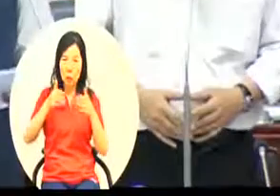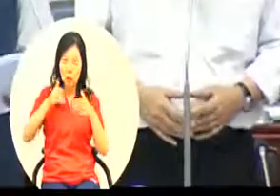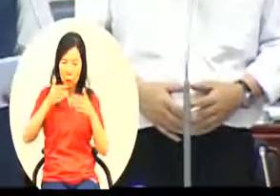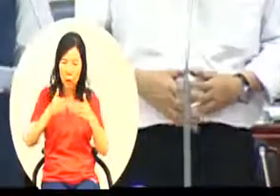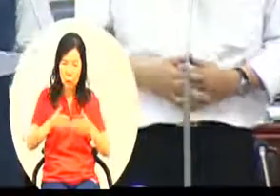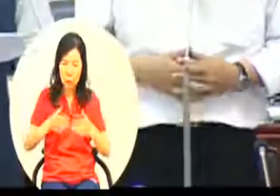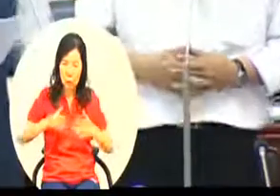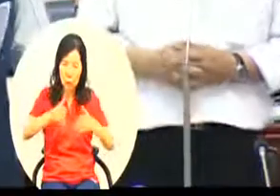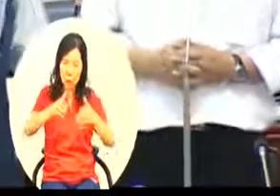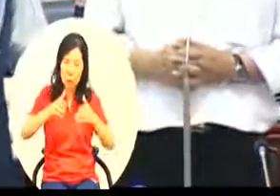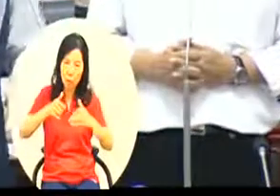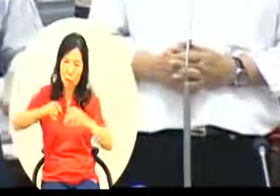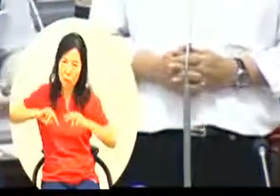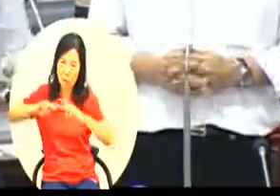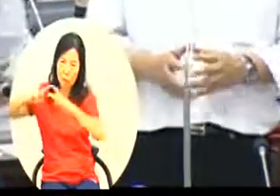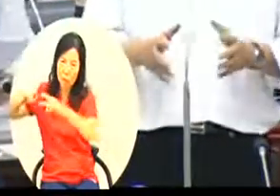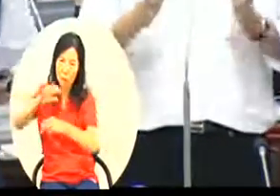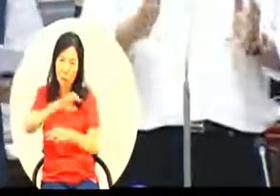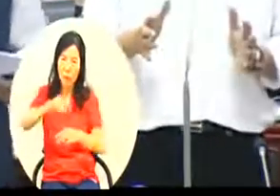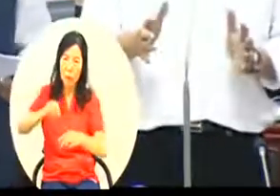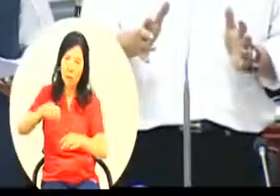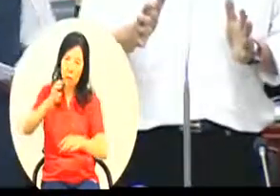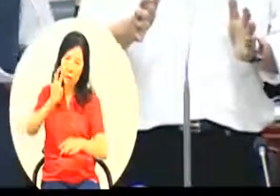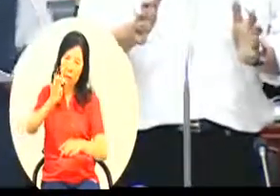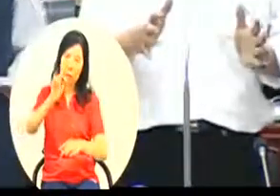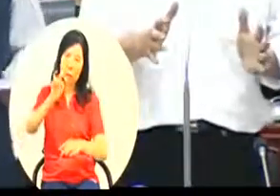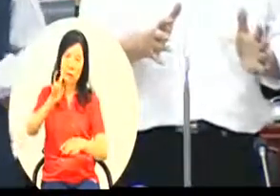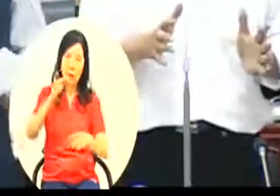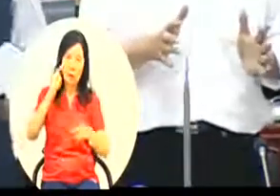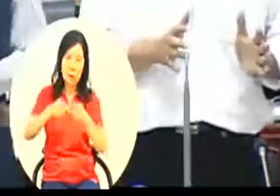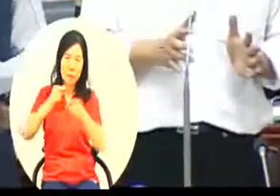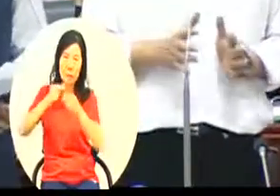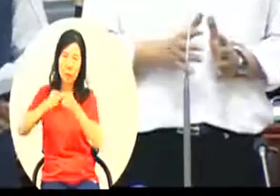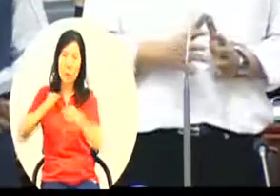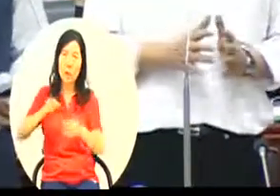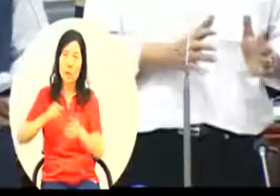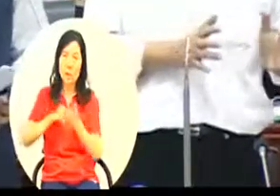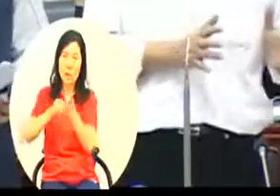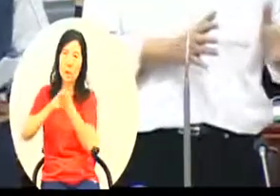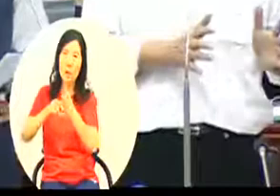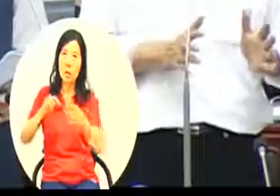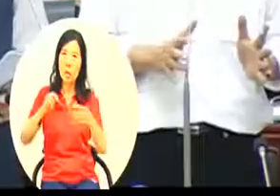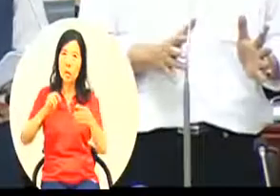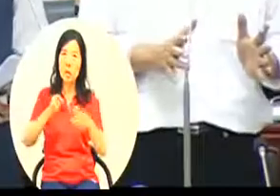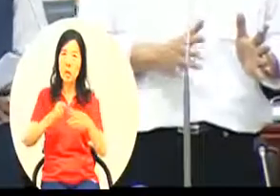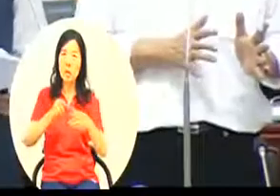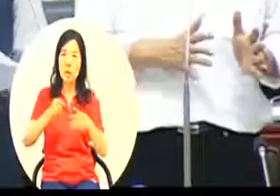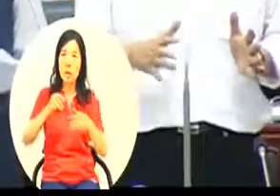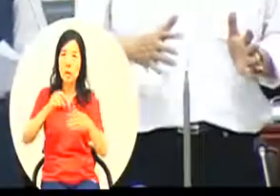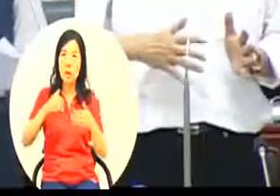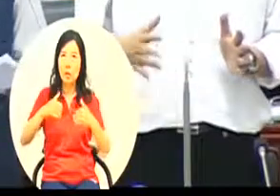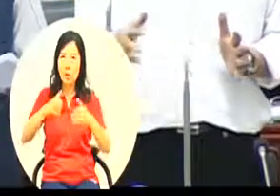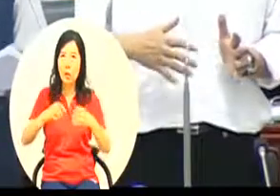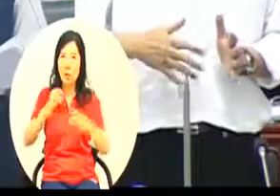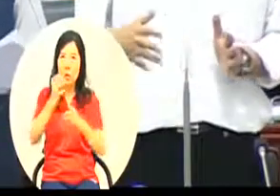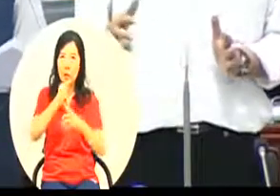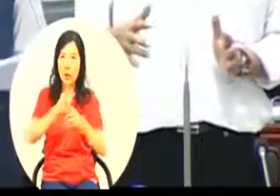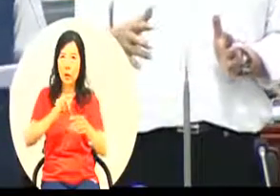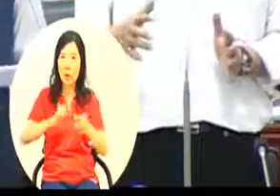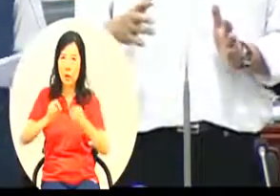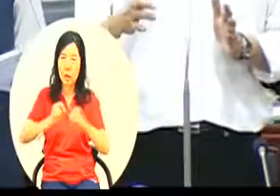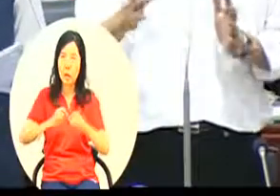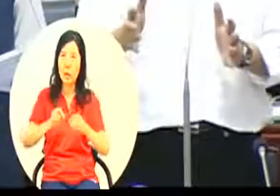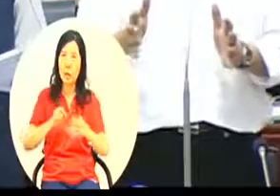概131处了哈。我们每一年一样持续申请这个公路总局的公运计划，希望能够尽量改